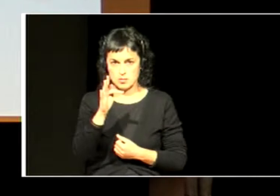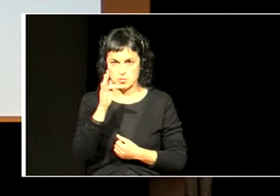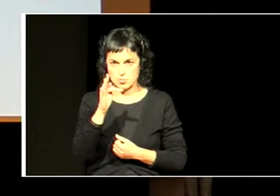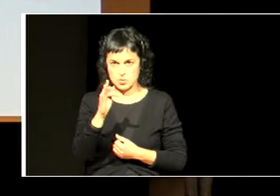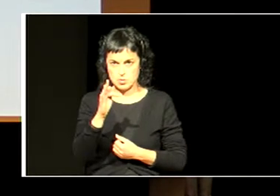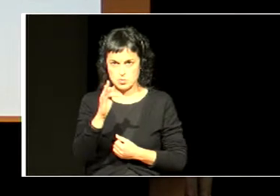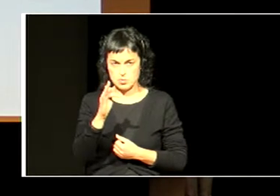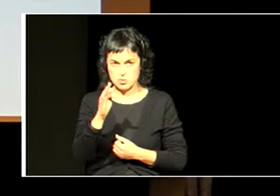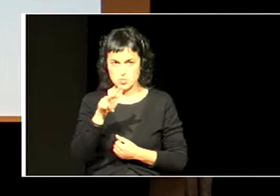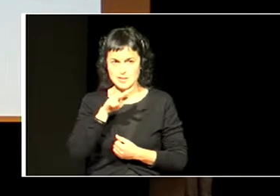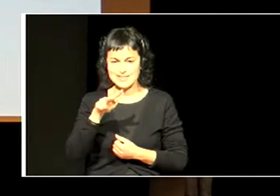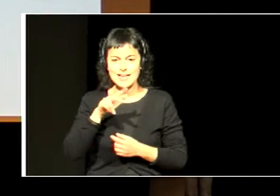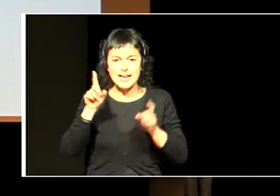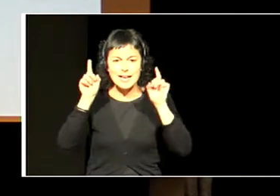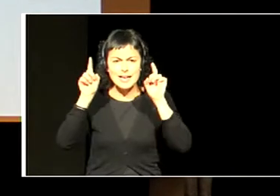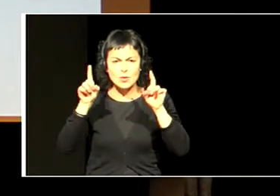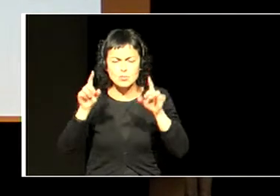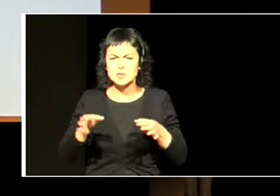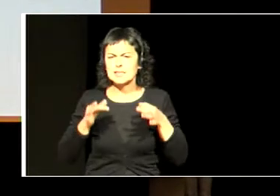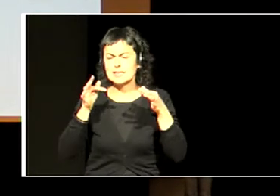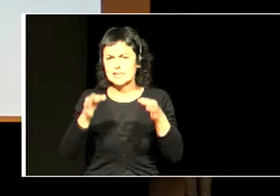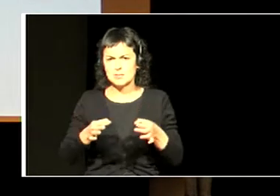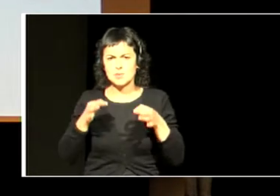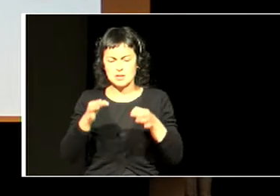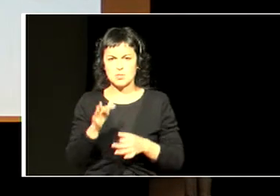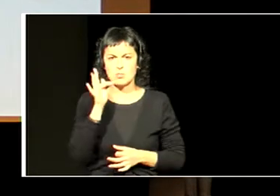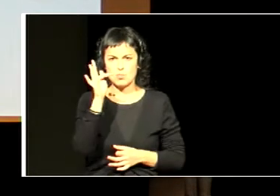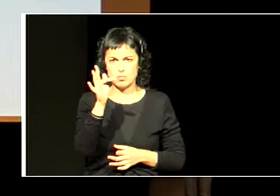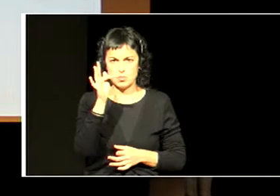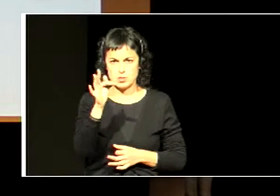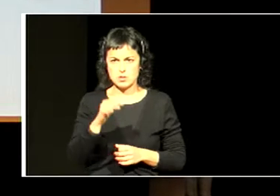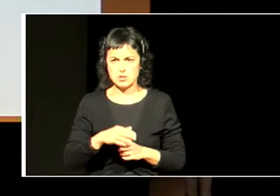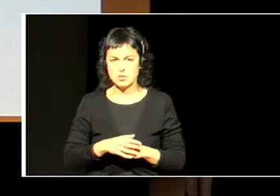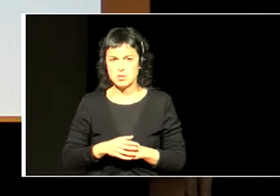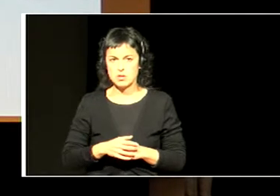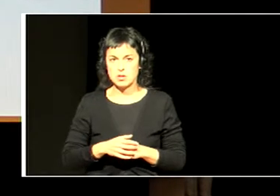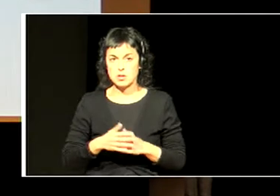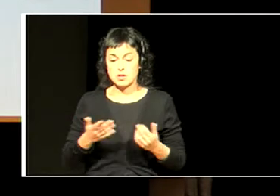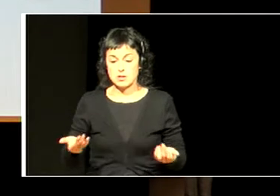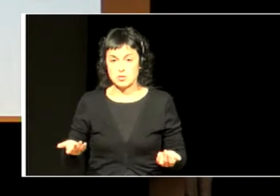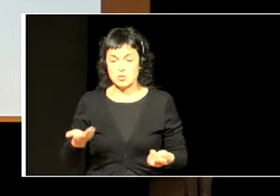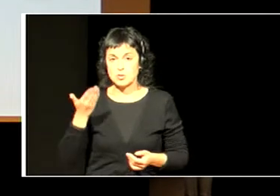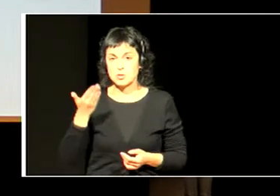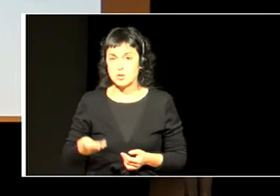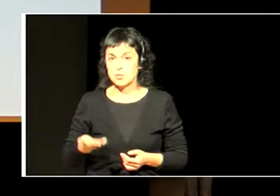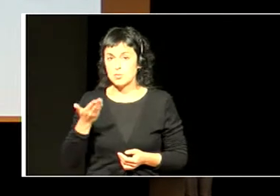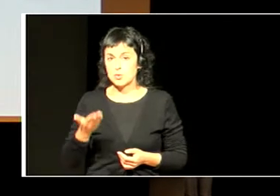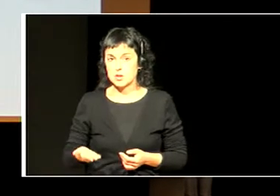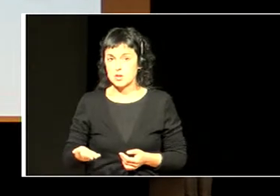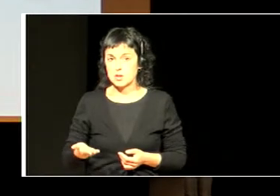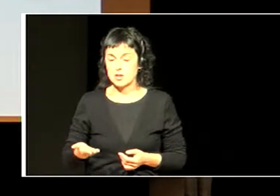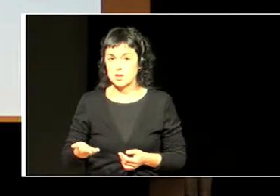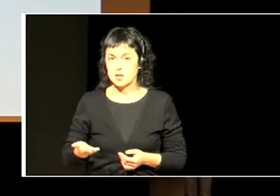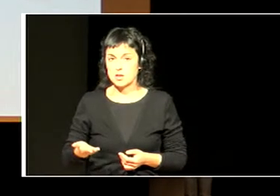edukamos en positibo, beti, eta horretarako oso importantea zela gure bizikidetza proiektu eta gure